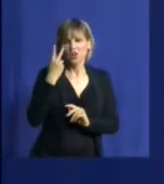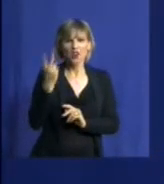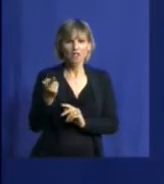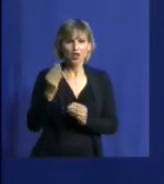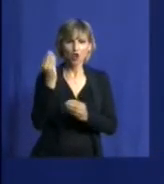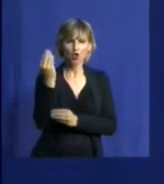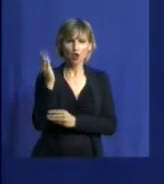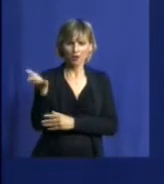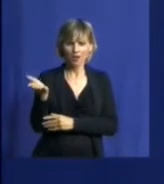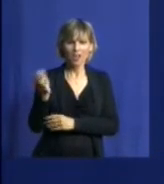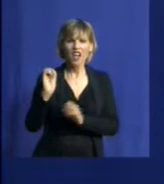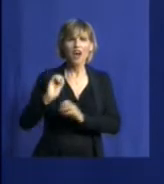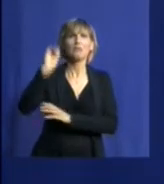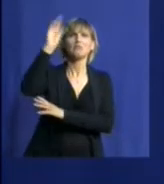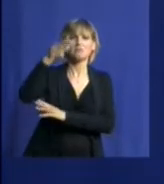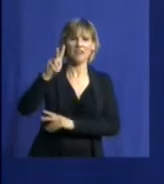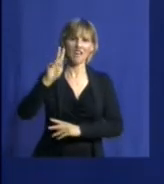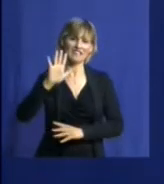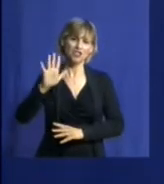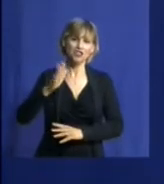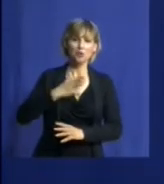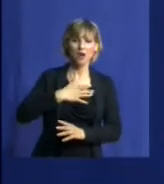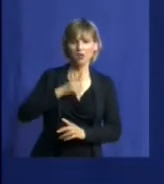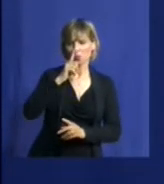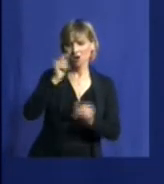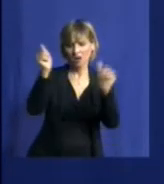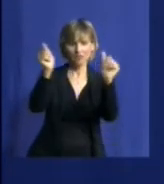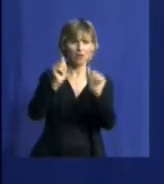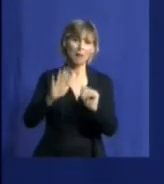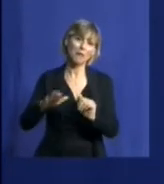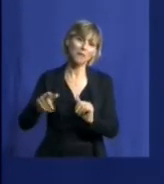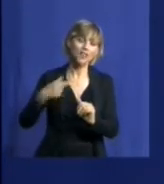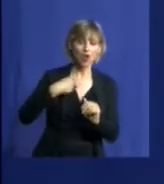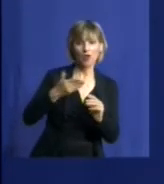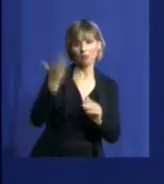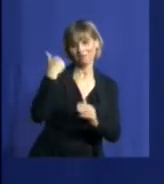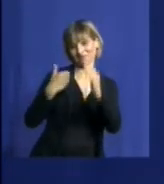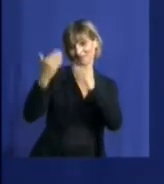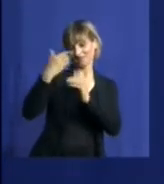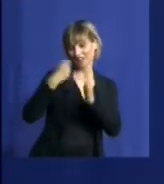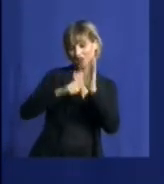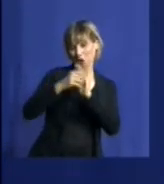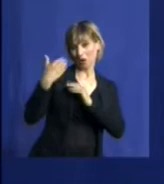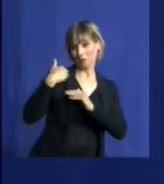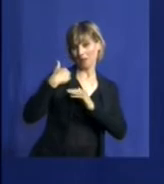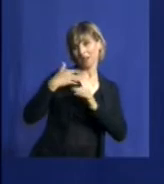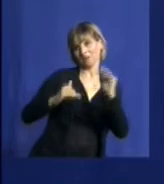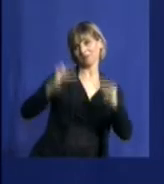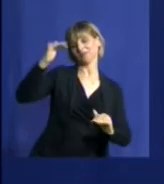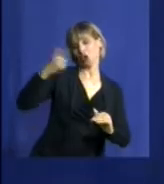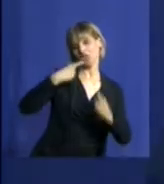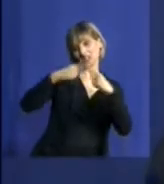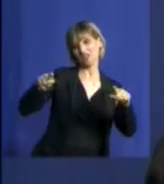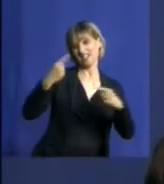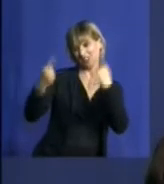che calcano i campi adesso a 25, sono ancora bambina, quando ero piccola io ero un po' diverso, ma penso in tutti gli ambiti.